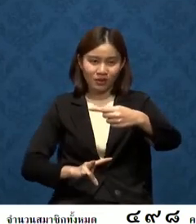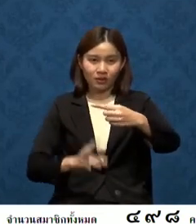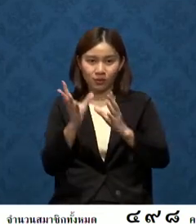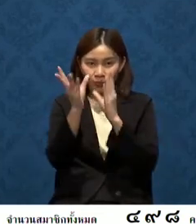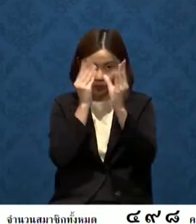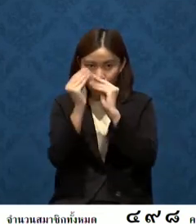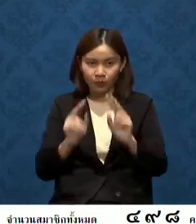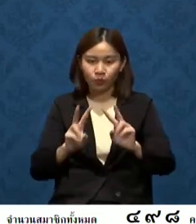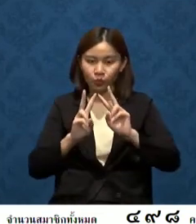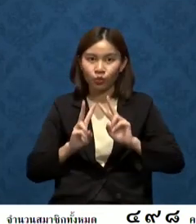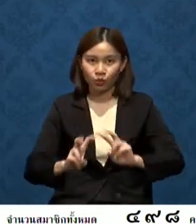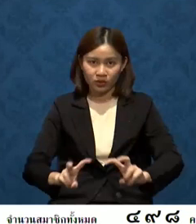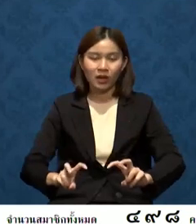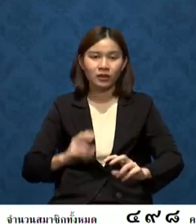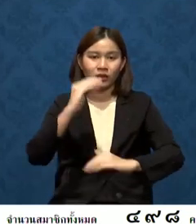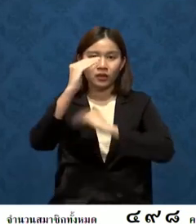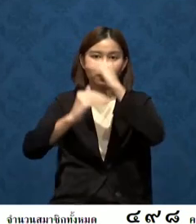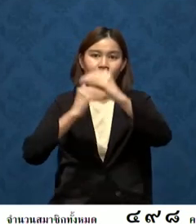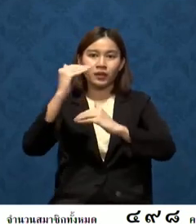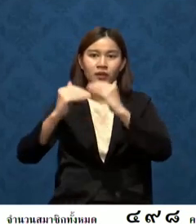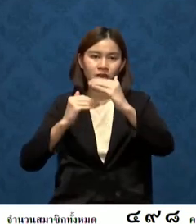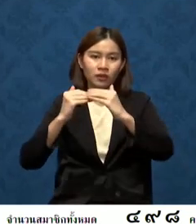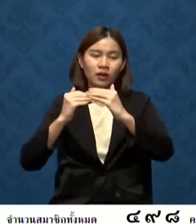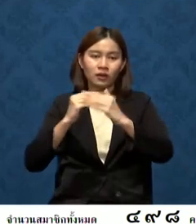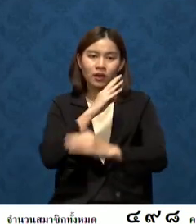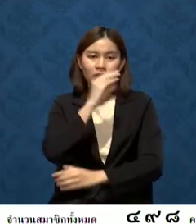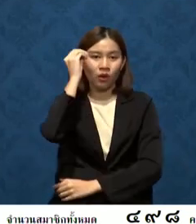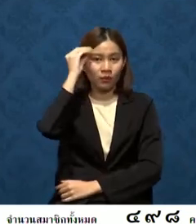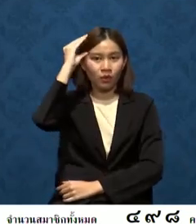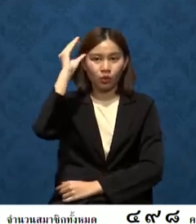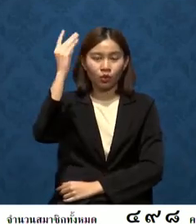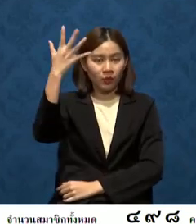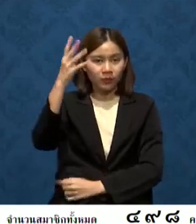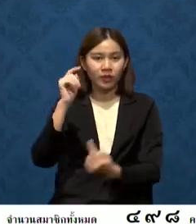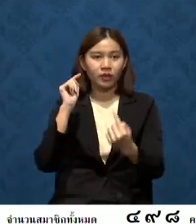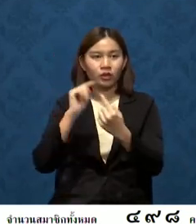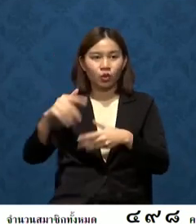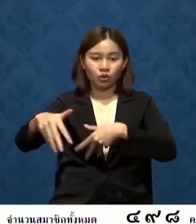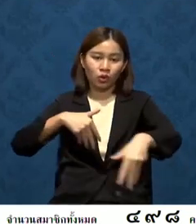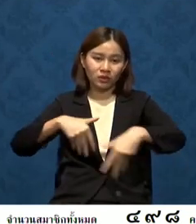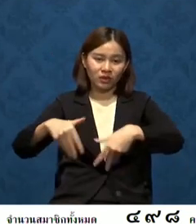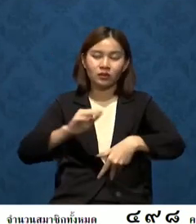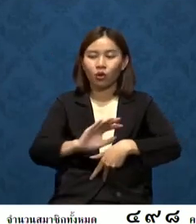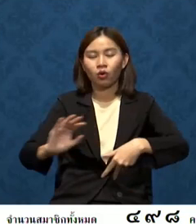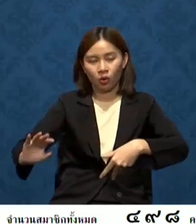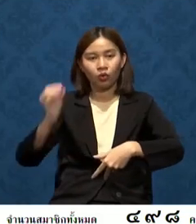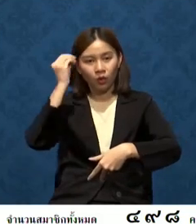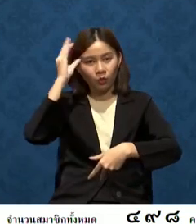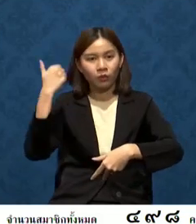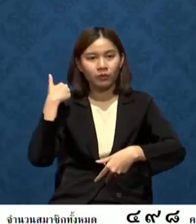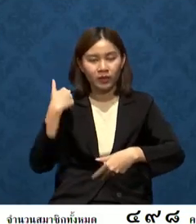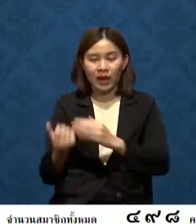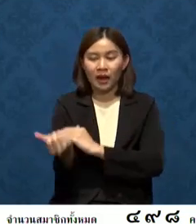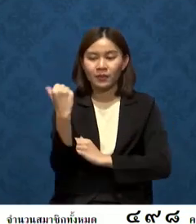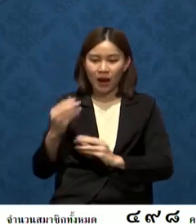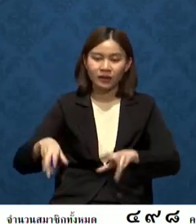วิจัยไปทำการพัฒนาท่านไม่มีความรู้ในท้องถิ่นเท่ากับท้องถิ่นเหรอครับท่านกระจายอำนาจ